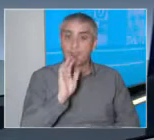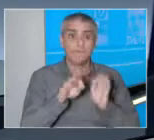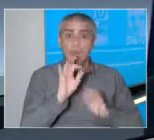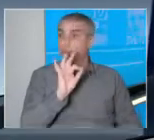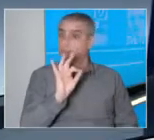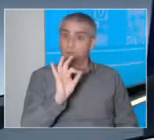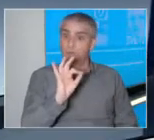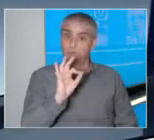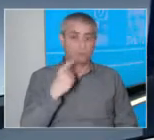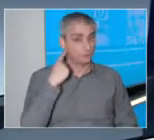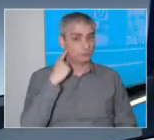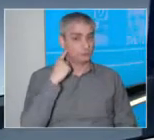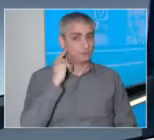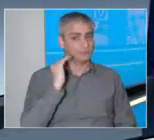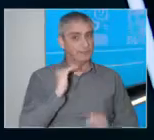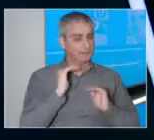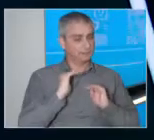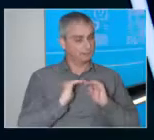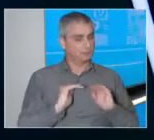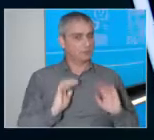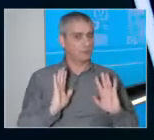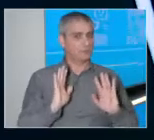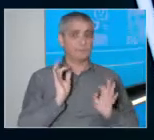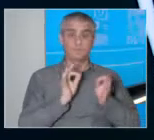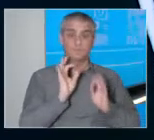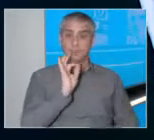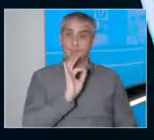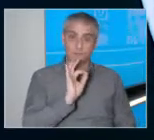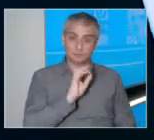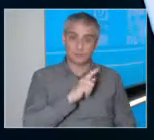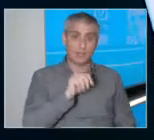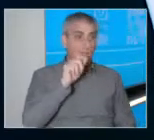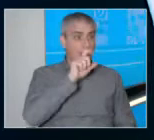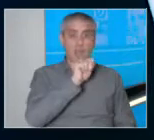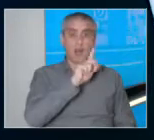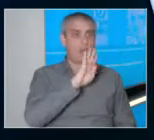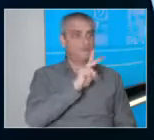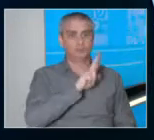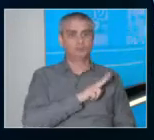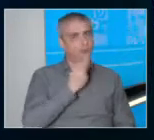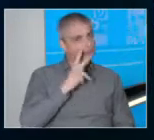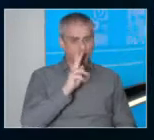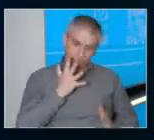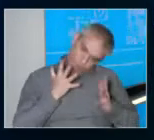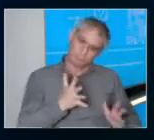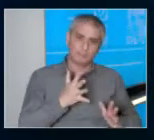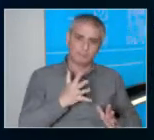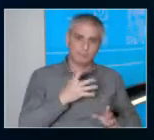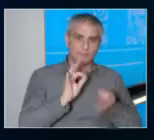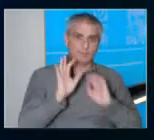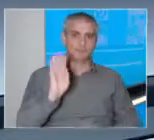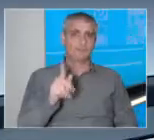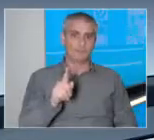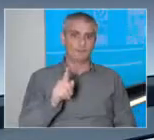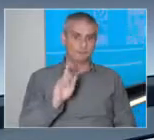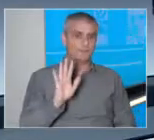שלו נשמעים יחסית הכי מתונים. הפרקליטים של אלוביץ' נשמעים יותר אגרסיביים מאשר פרקליטי נתניהו.